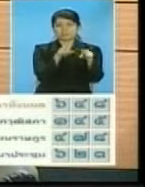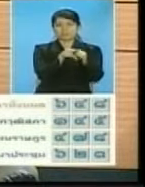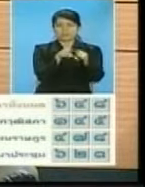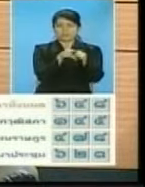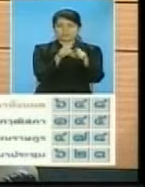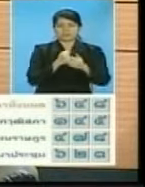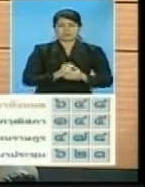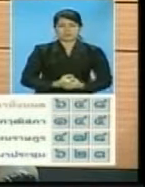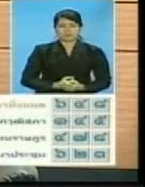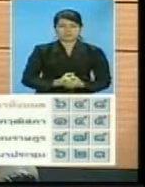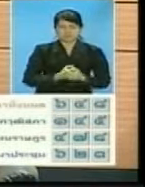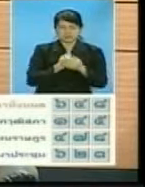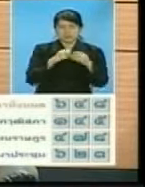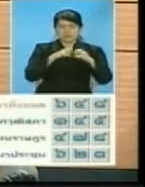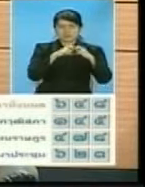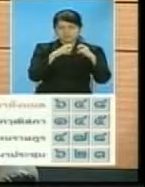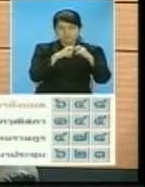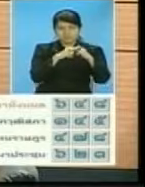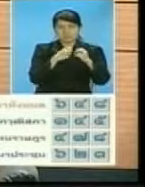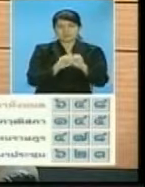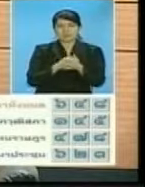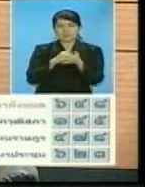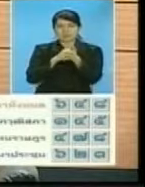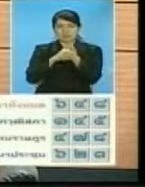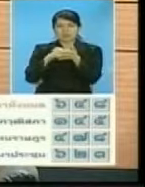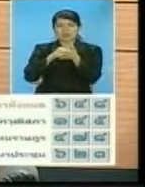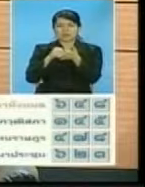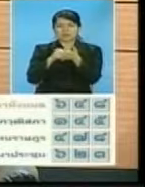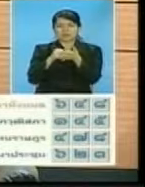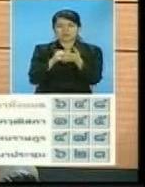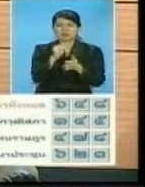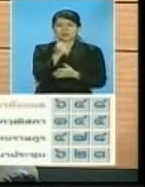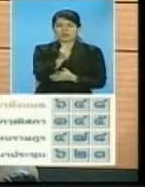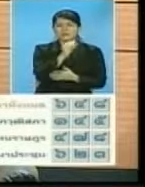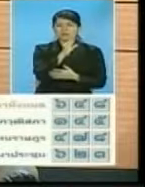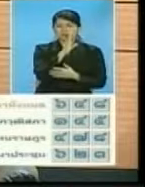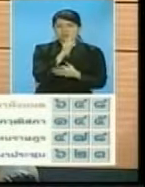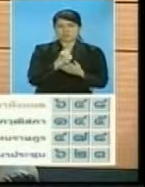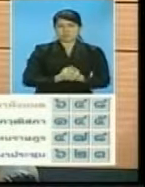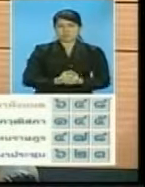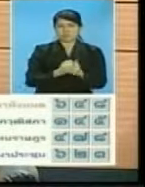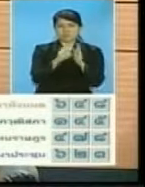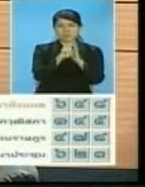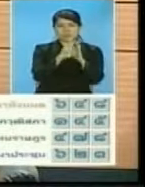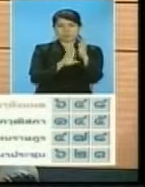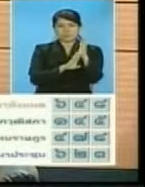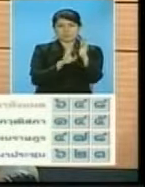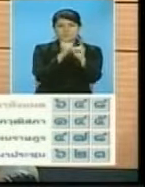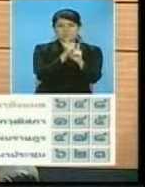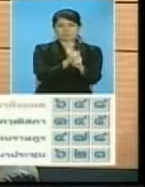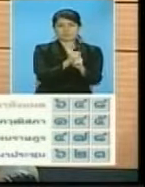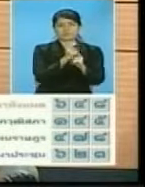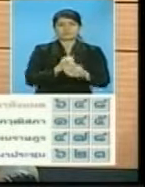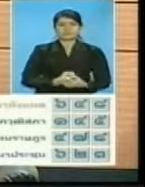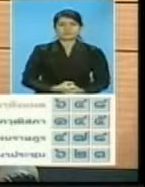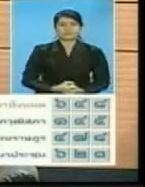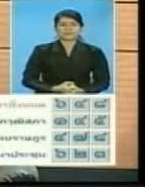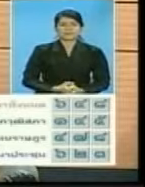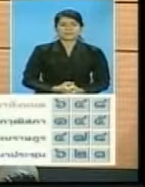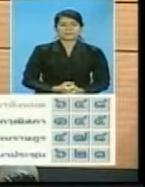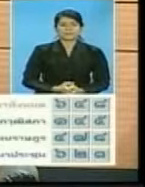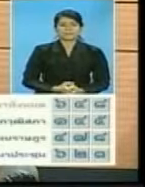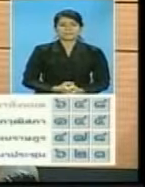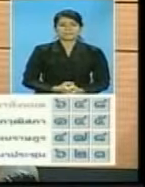การดำเนินการในเรื่องของการประชุมก็คงจะเป็นไปด้วยความราบรื่นอย่างแน่นอนครับ